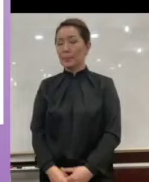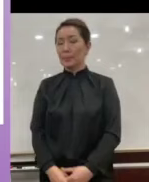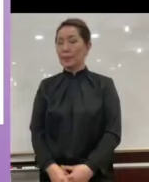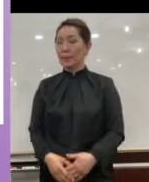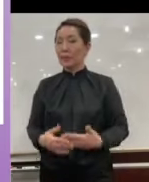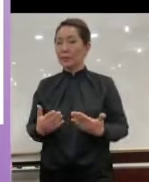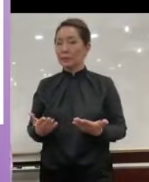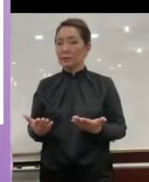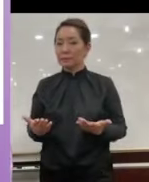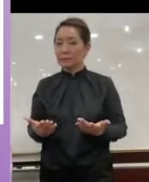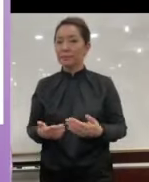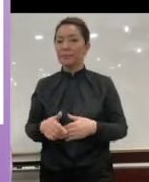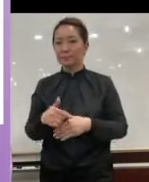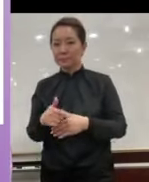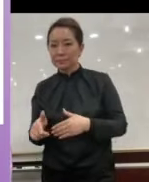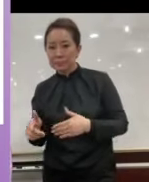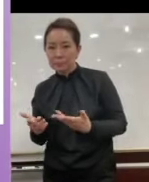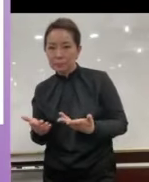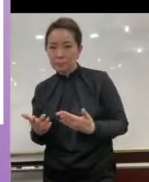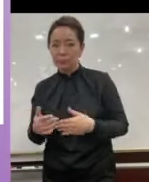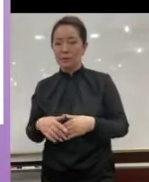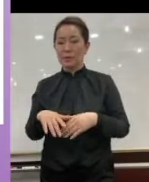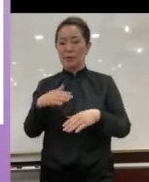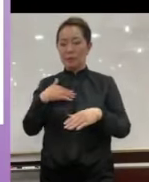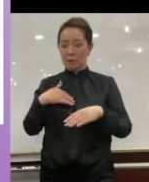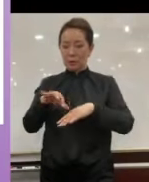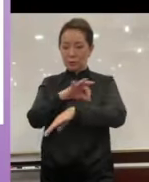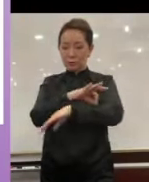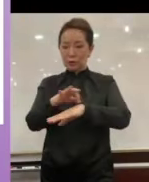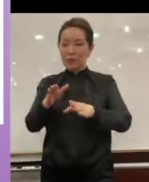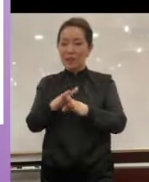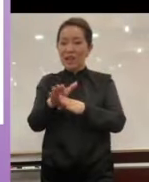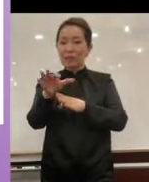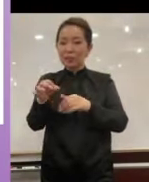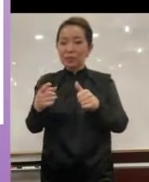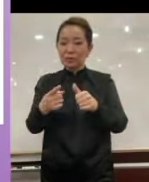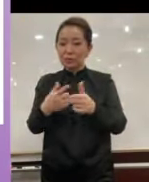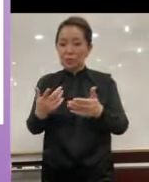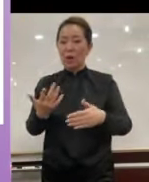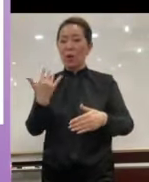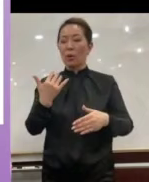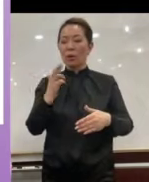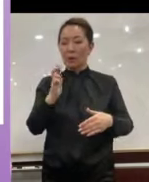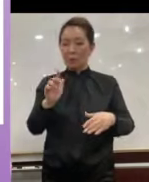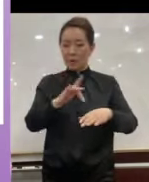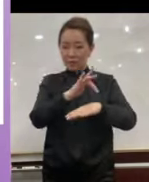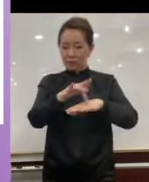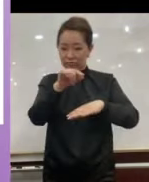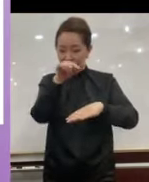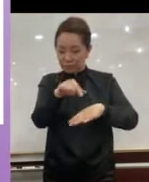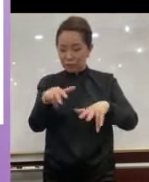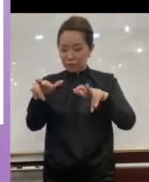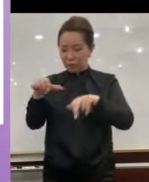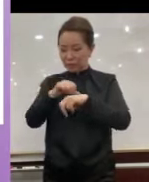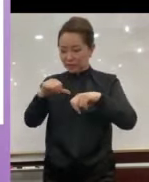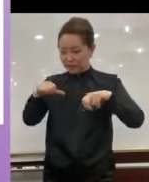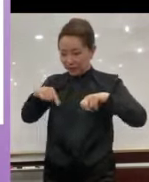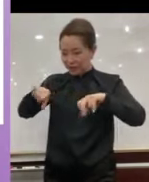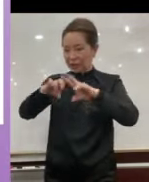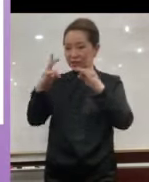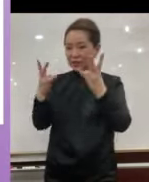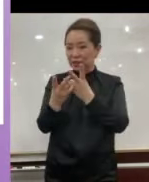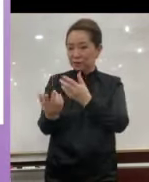За түүнээс гадна манай төслийн аль бийсийн нэр нь болохоор Улаанбаатар хотод хөгжлийн бэхжилтэд иргэдийн нийгмийн оролцоог дэмжих